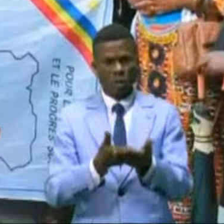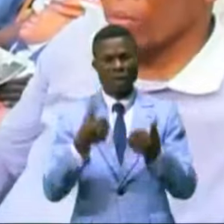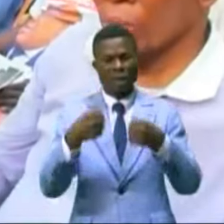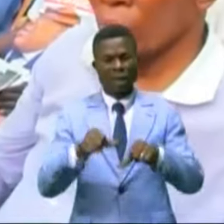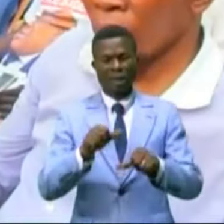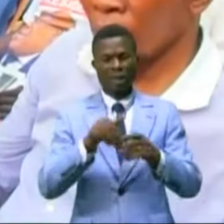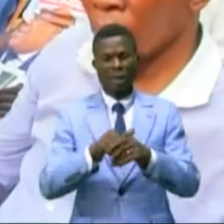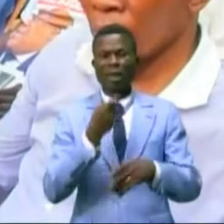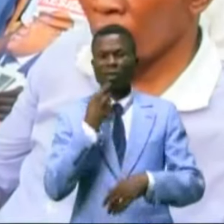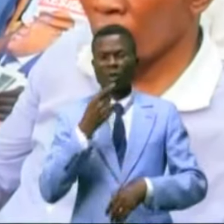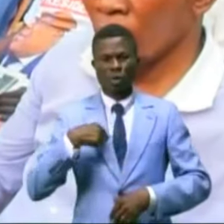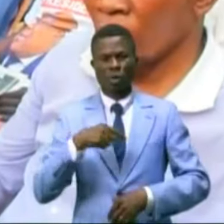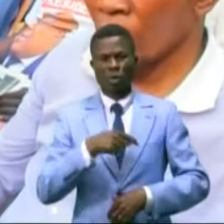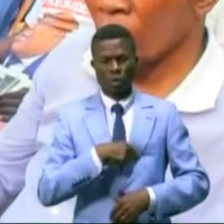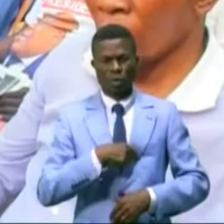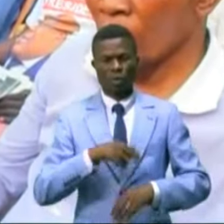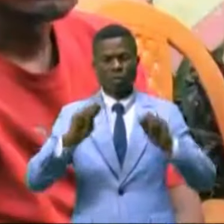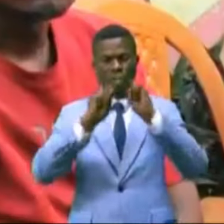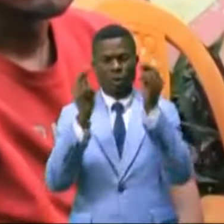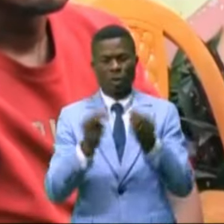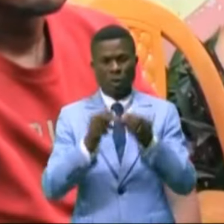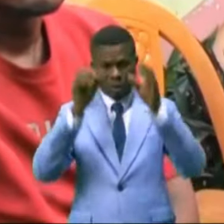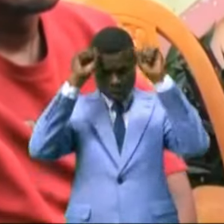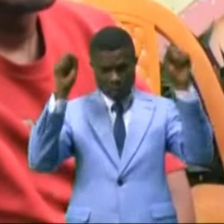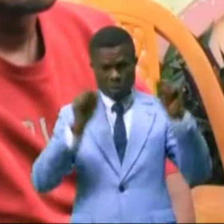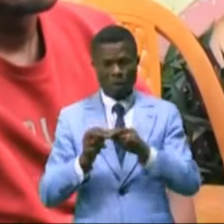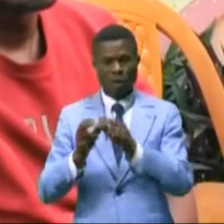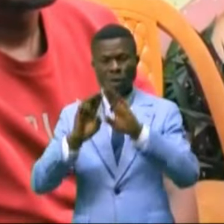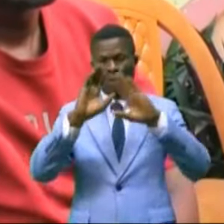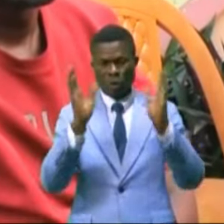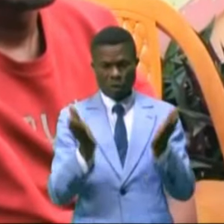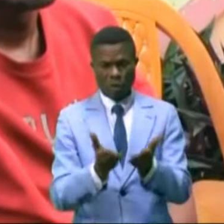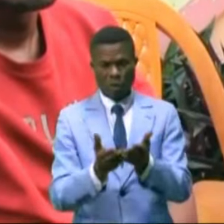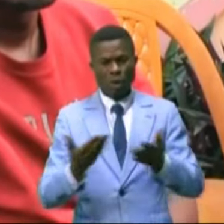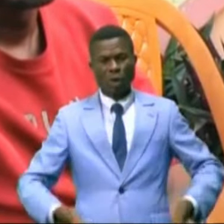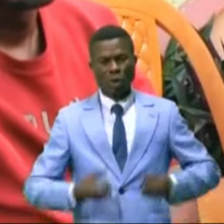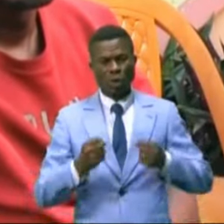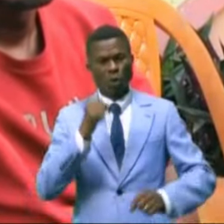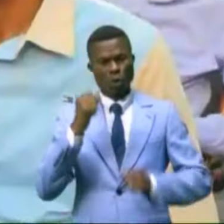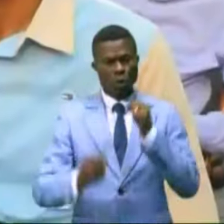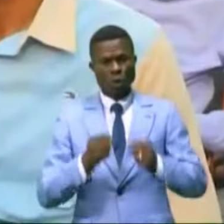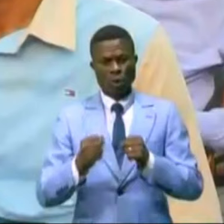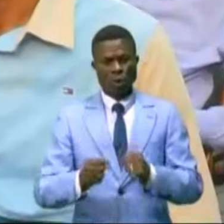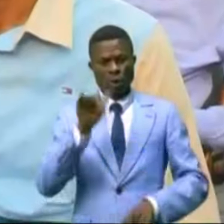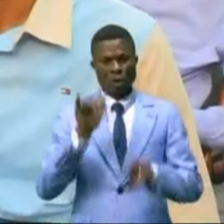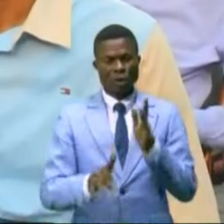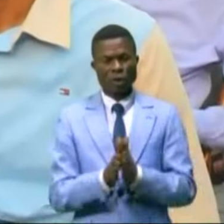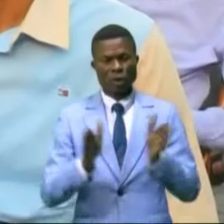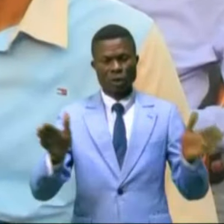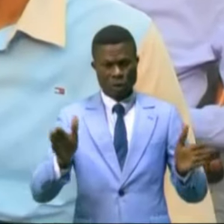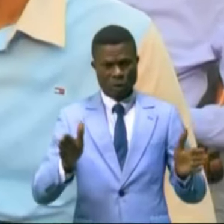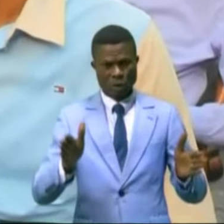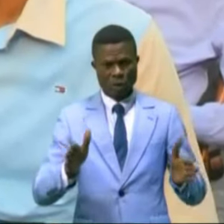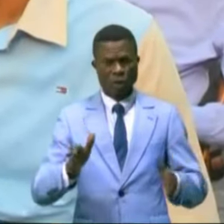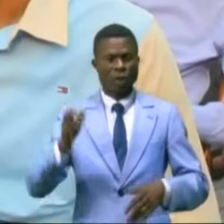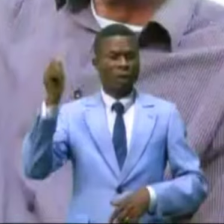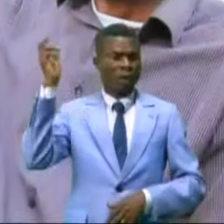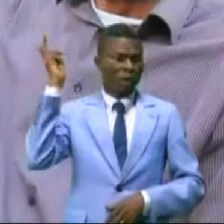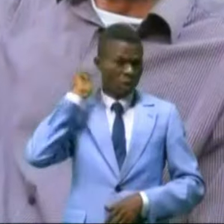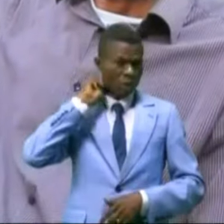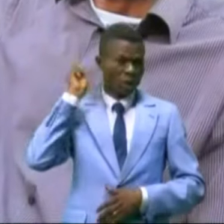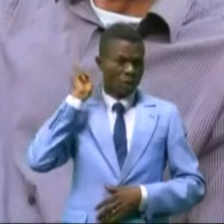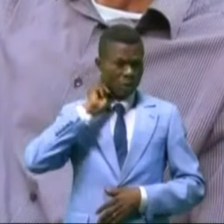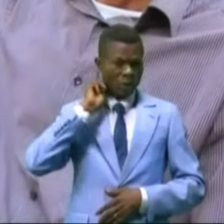historique le collectif de président cellileur salue la bravoure du secrétaire général Augustin